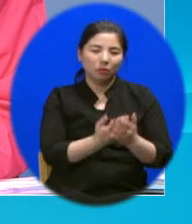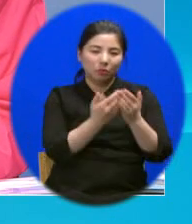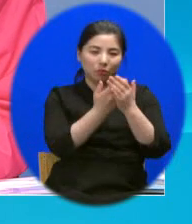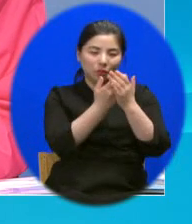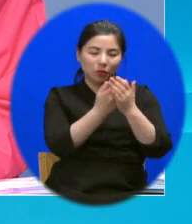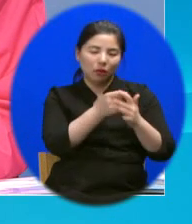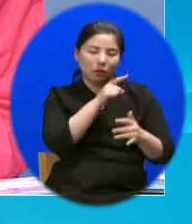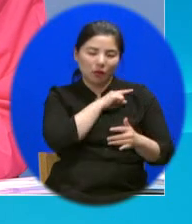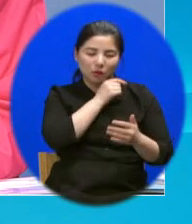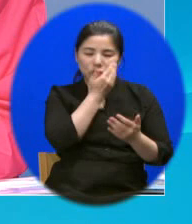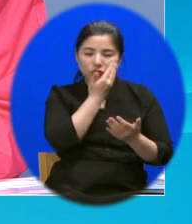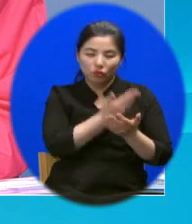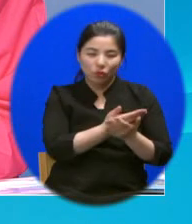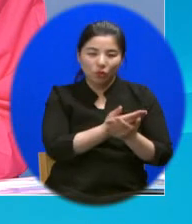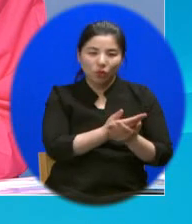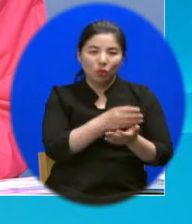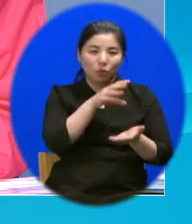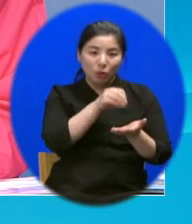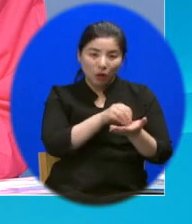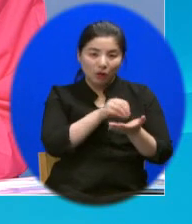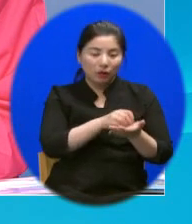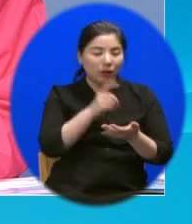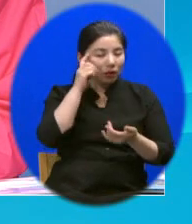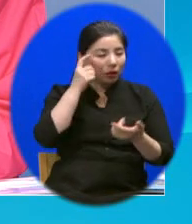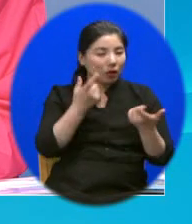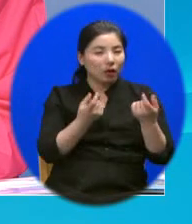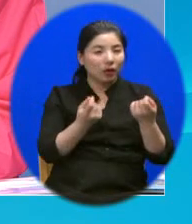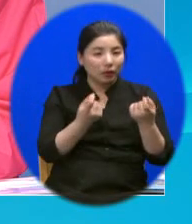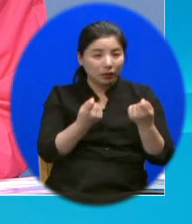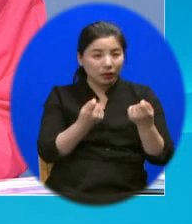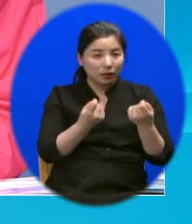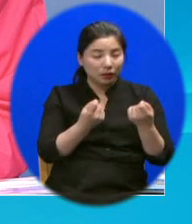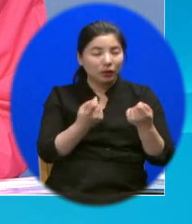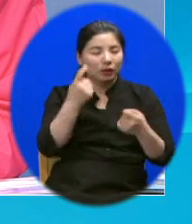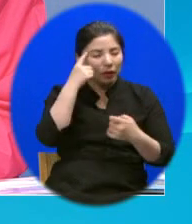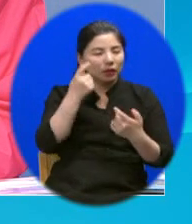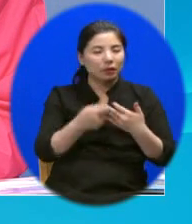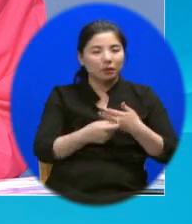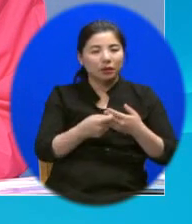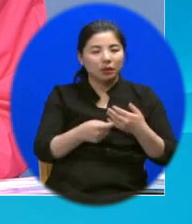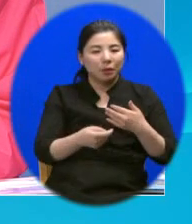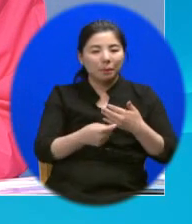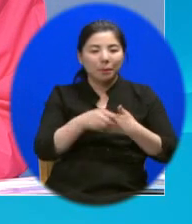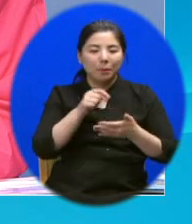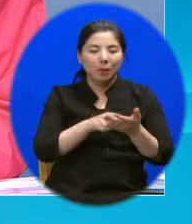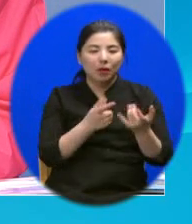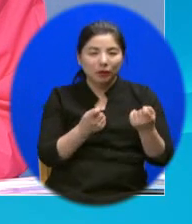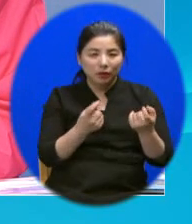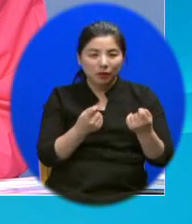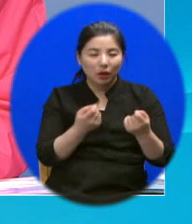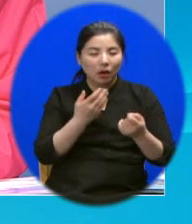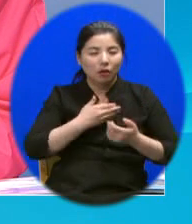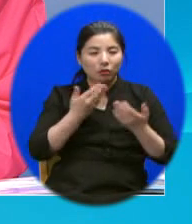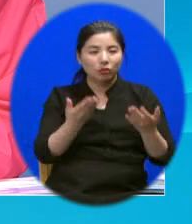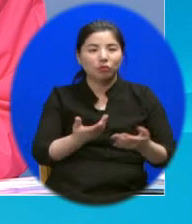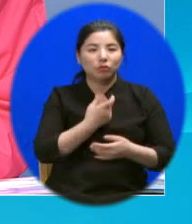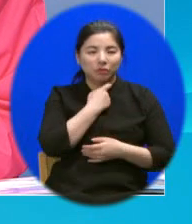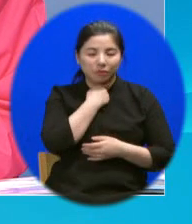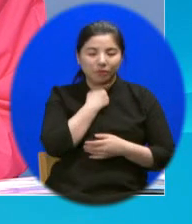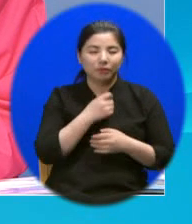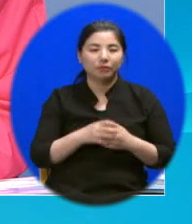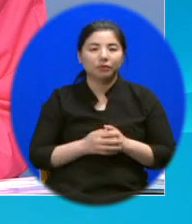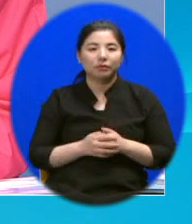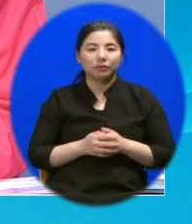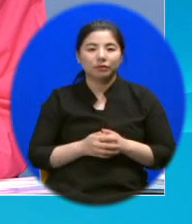가장 핵심적인 과제 라고 하는데 같은 의견이고 같은 마음 이라는 점을 유권자 분들께 꼭 말씀을 드리고